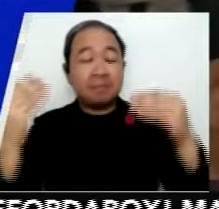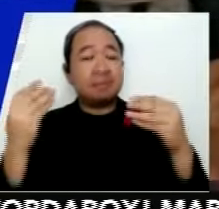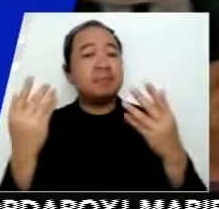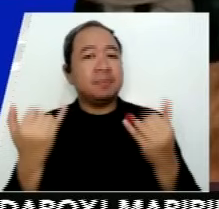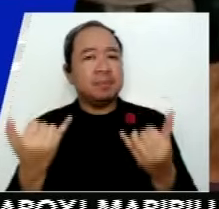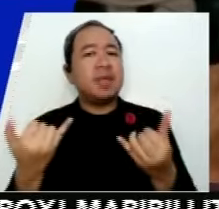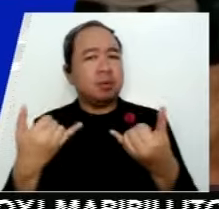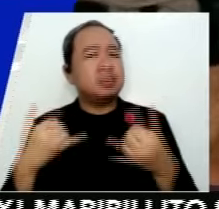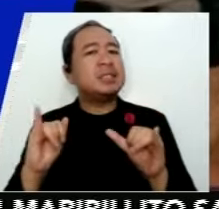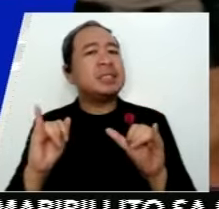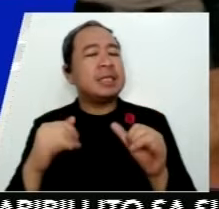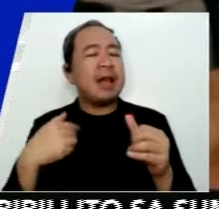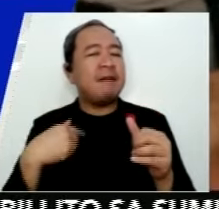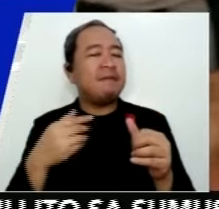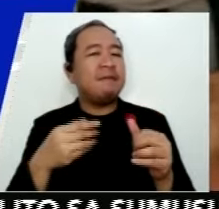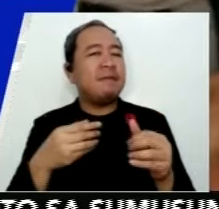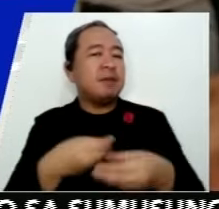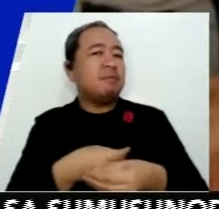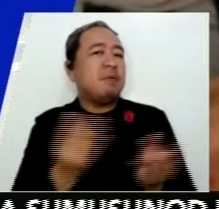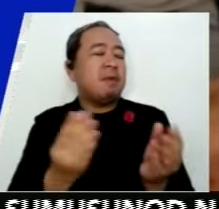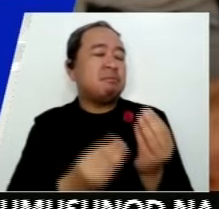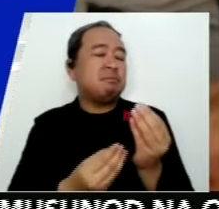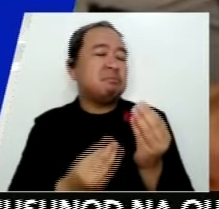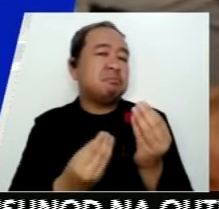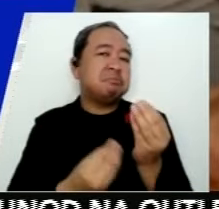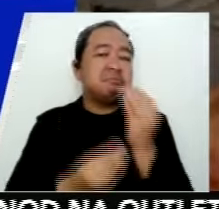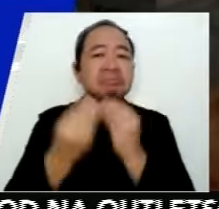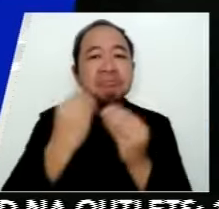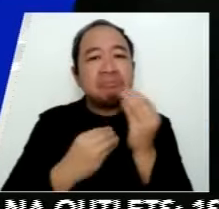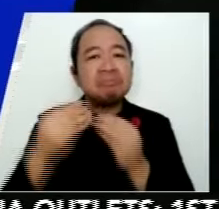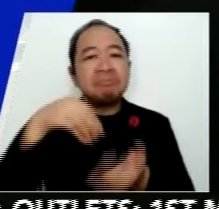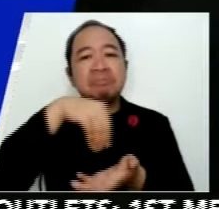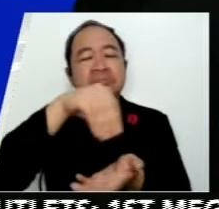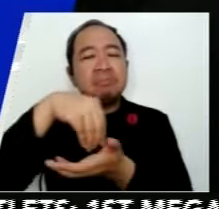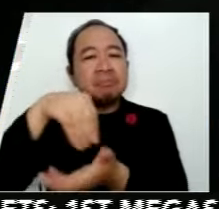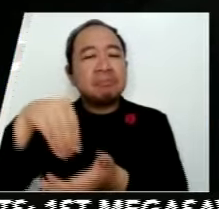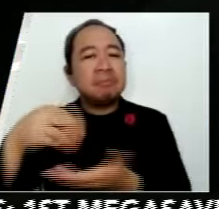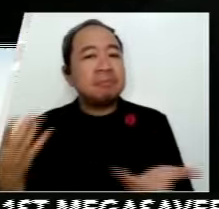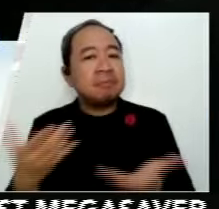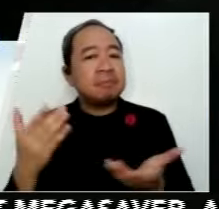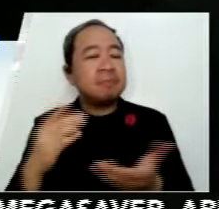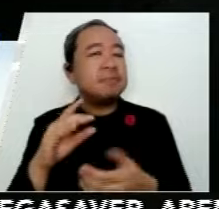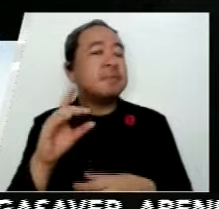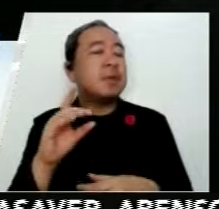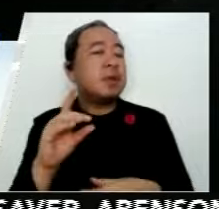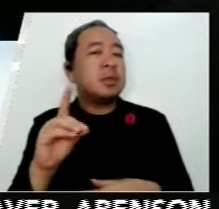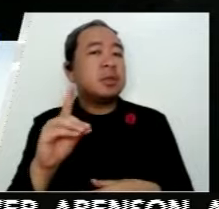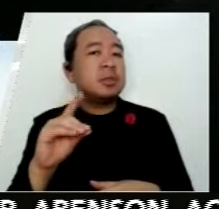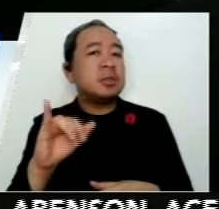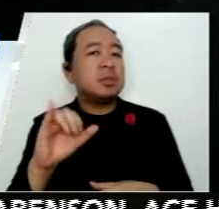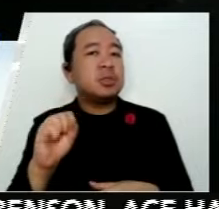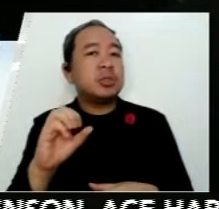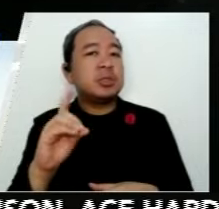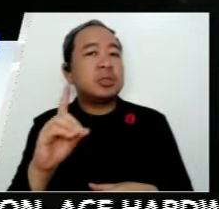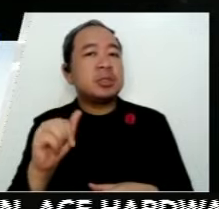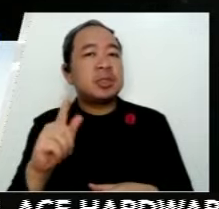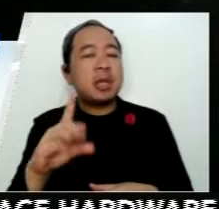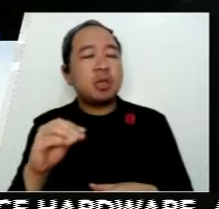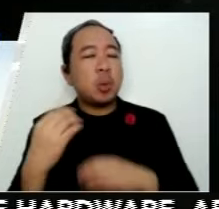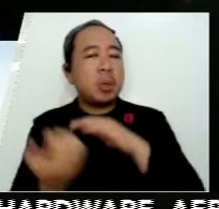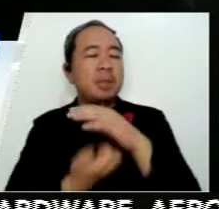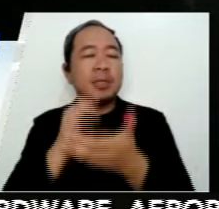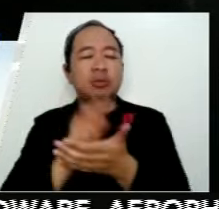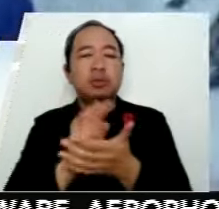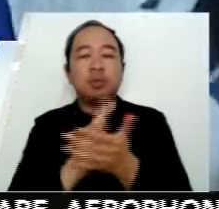feeding program at namigay ng relief goods sa Diosdado Macapagal Elementary School kung saan lumikas ang mga residente sa